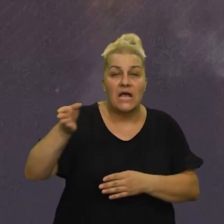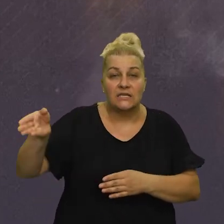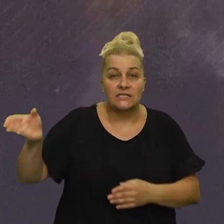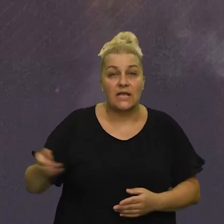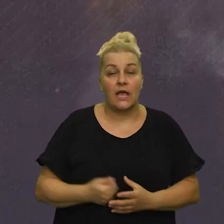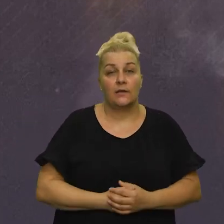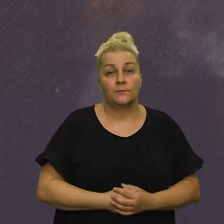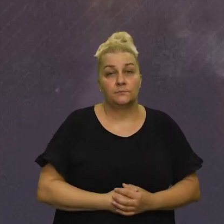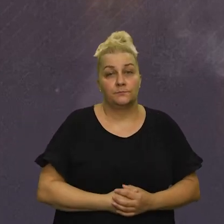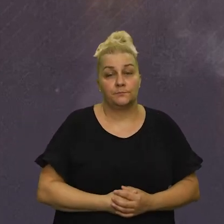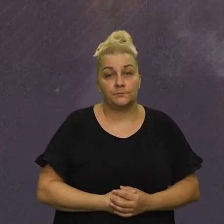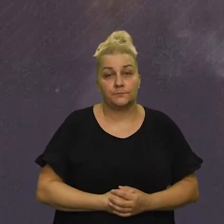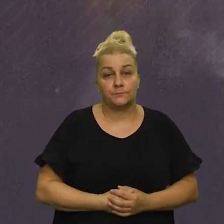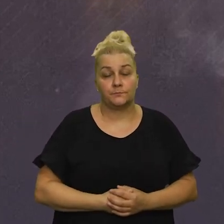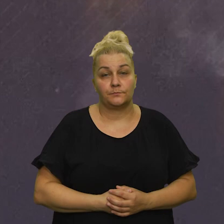obilaze